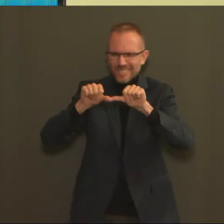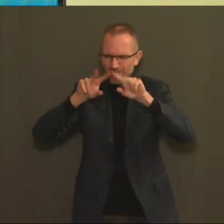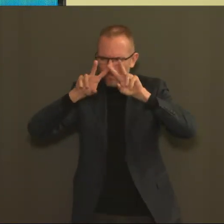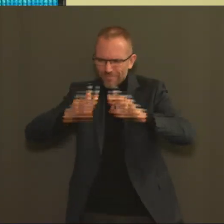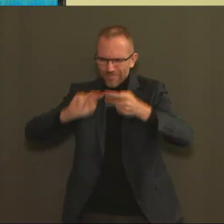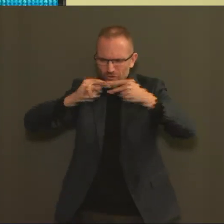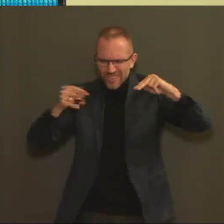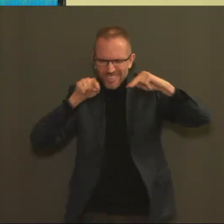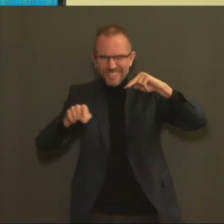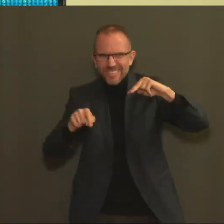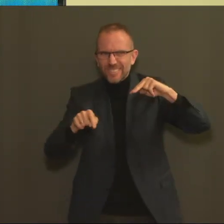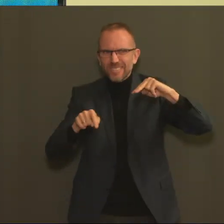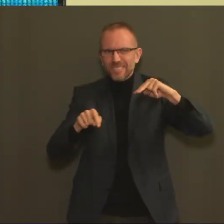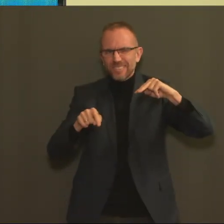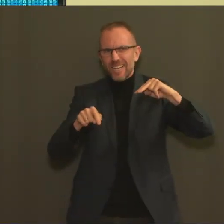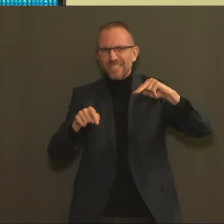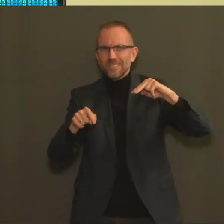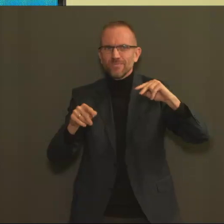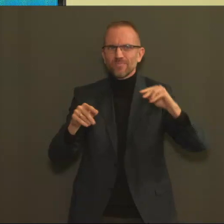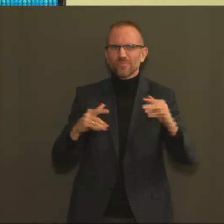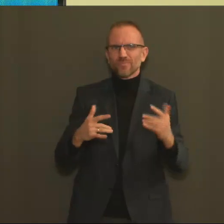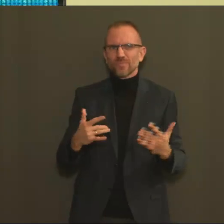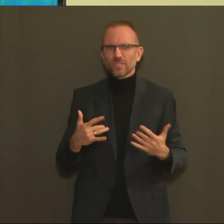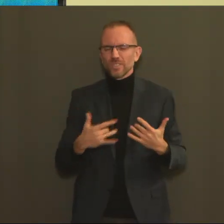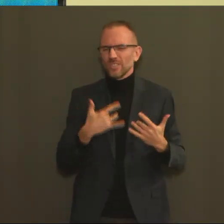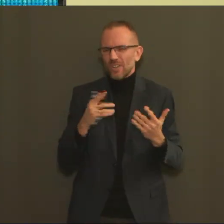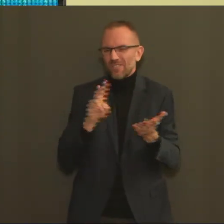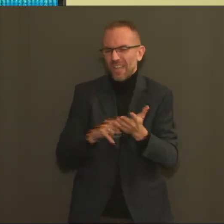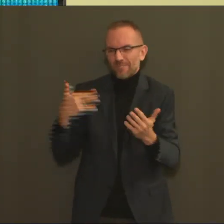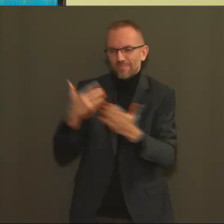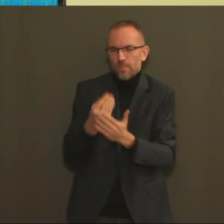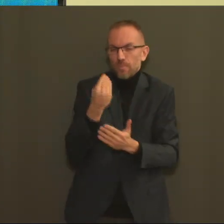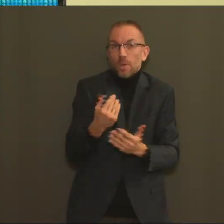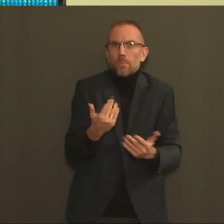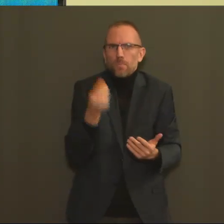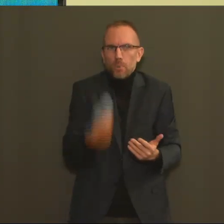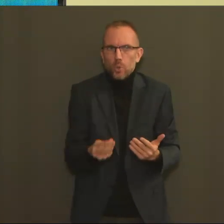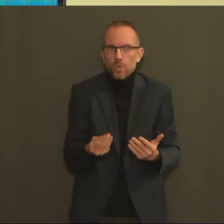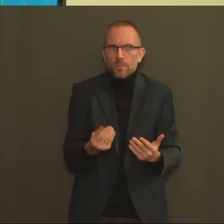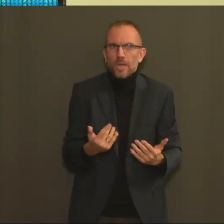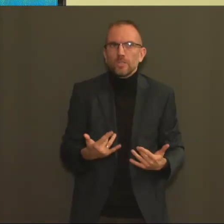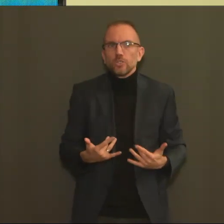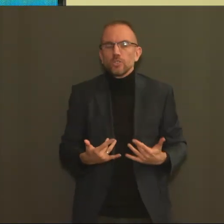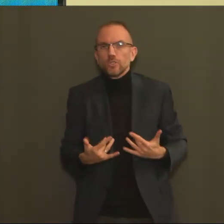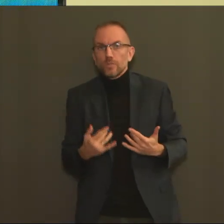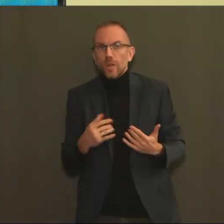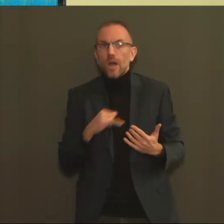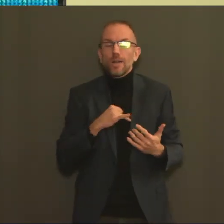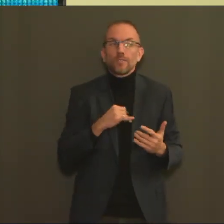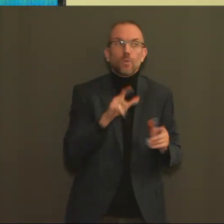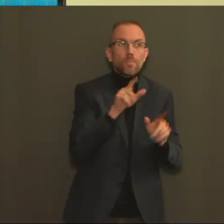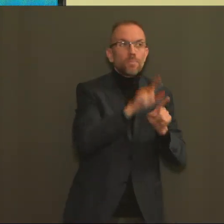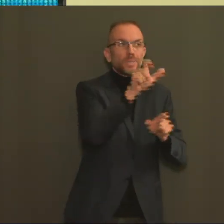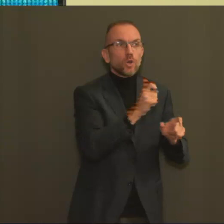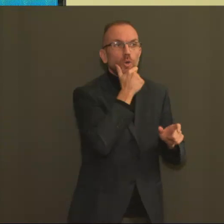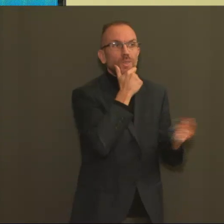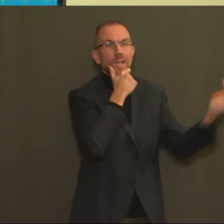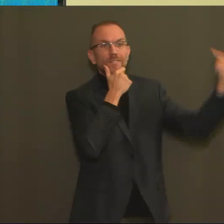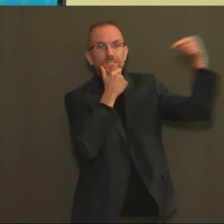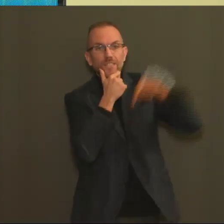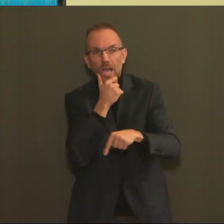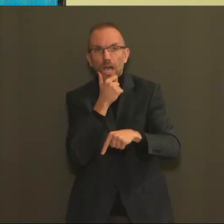huis zwart pas que le profielen de europese in tampa particulier ethiek probleem